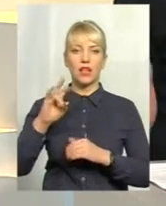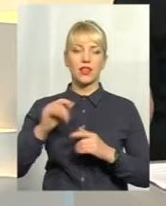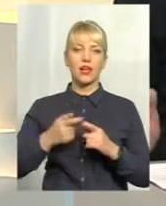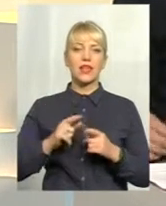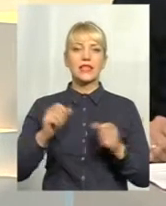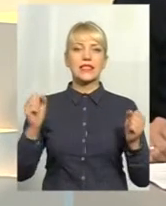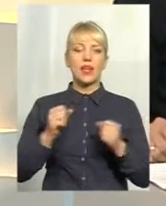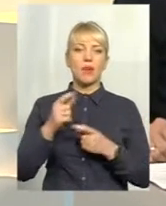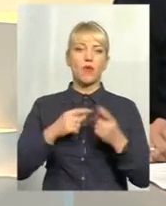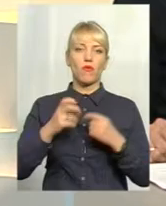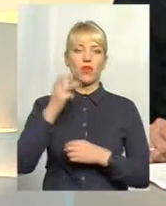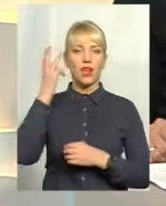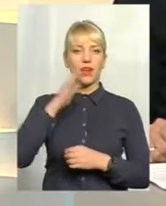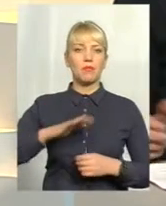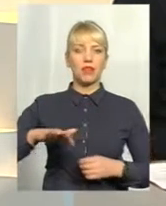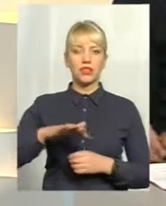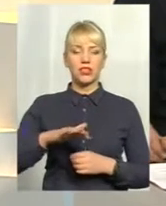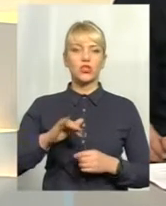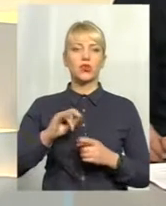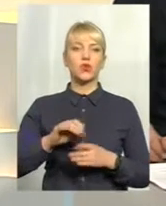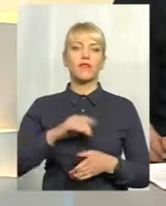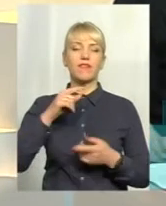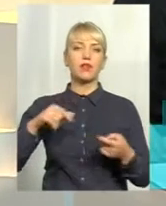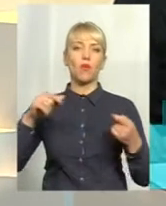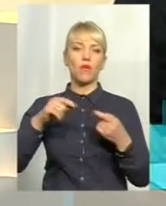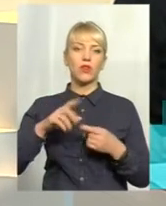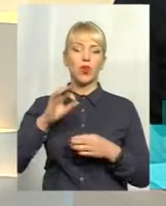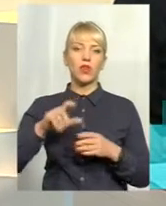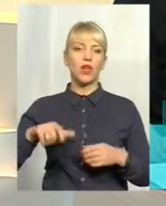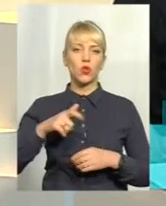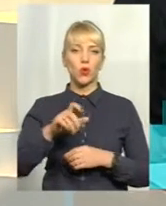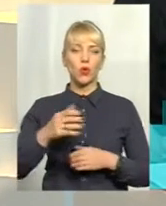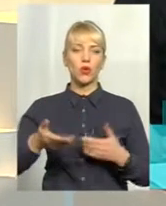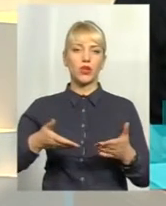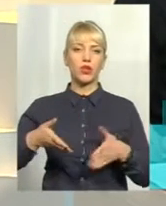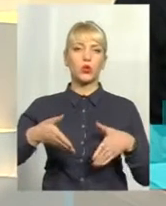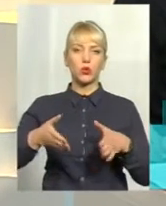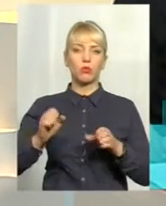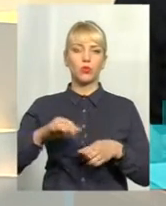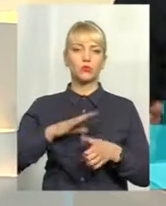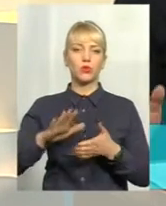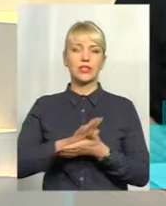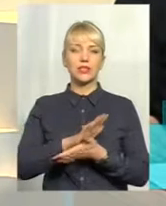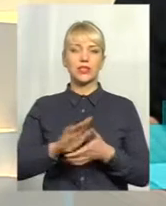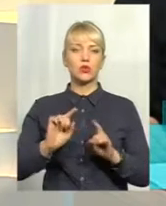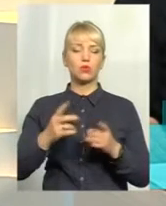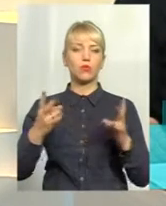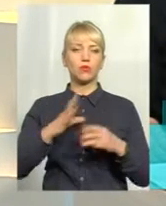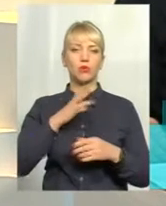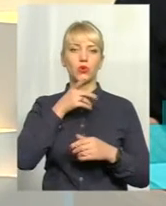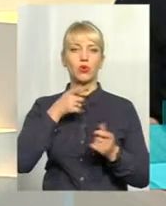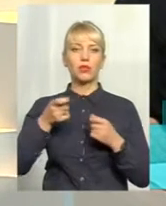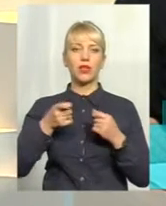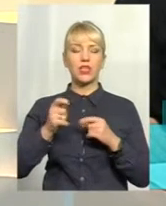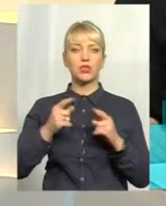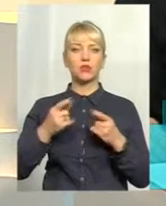Зима повернулася на Хмельниччину і, відповідно, на дорогах та тротуарах може бути дуже слизько, тому потрібно бути обережнішим. І